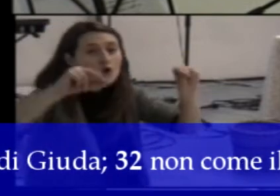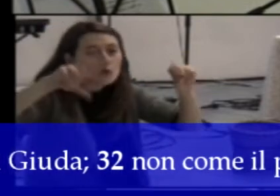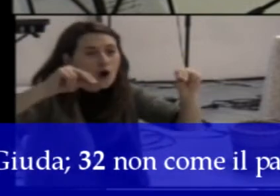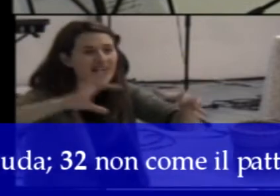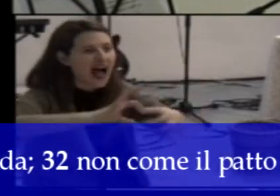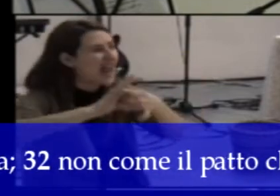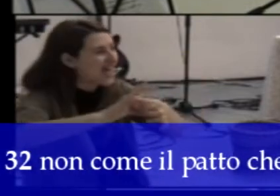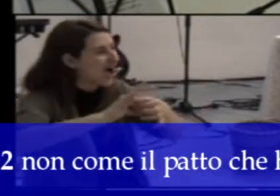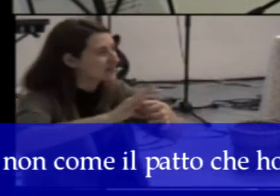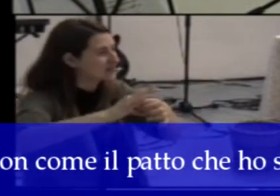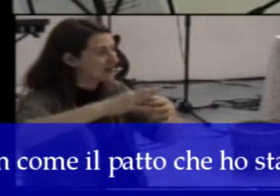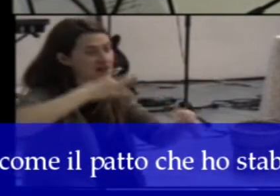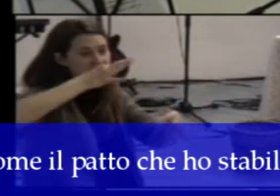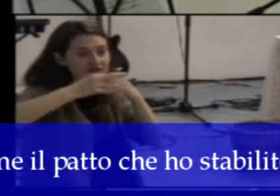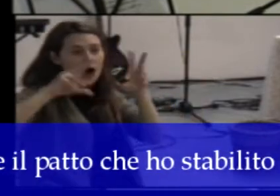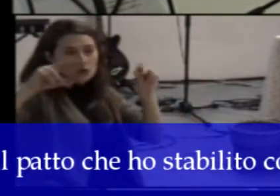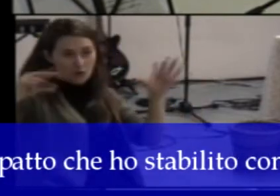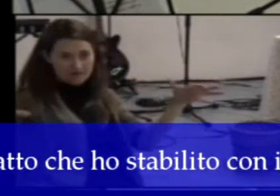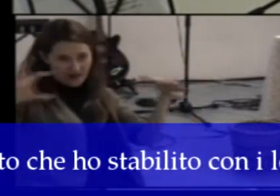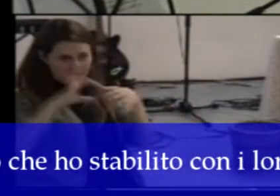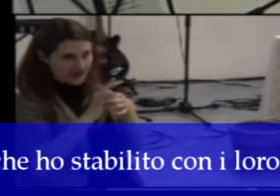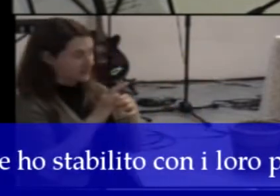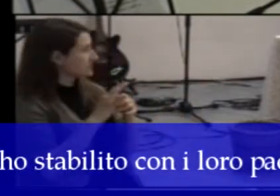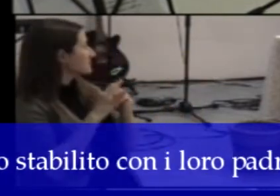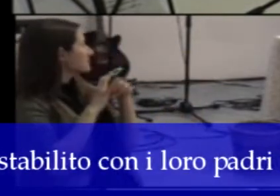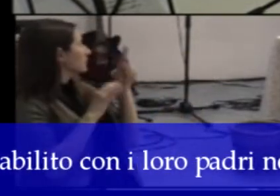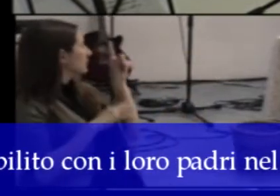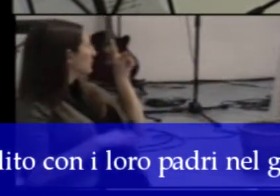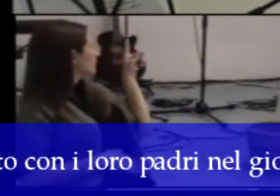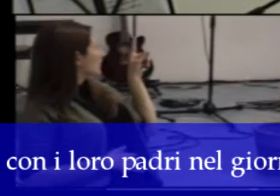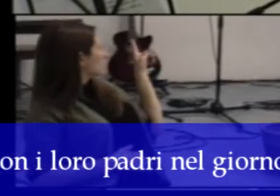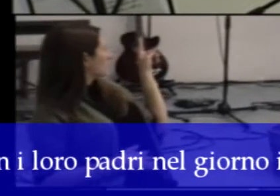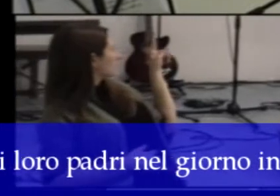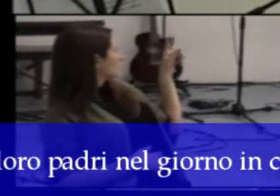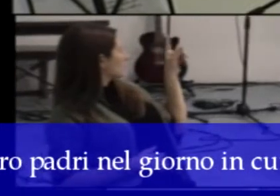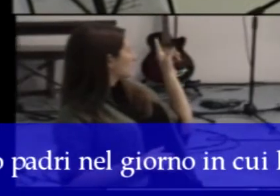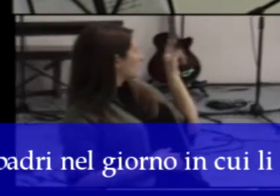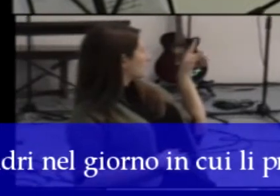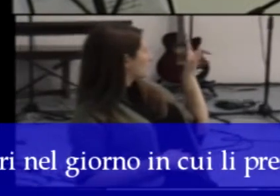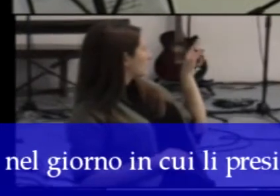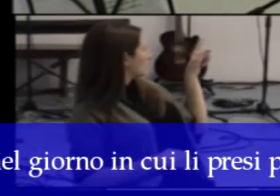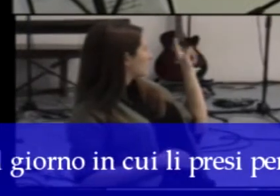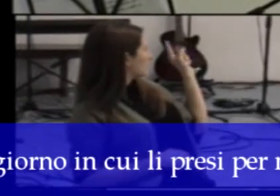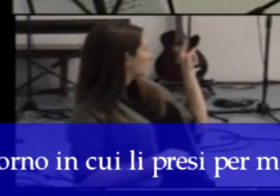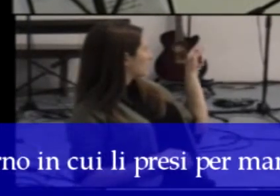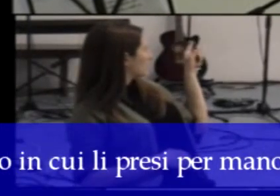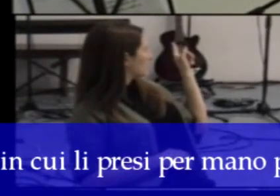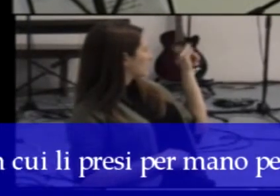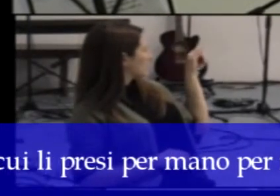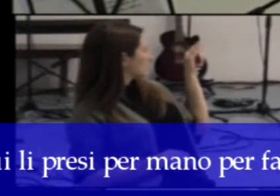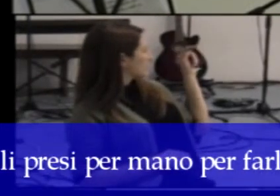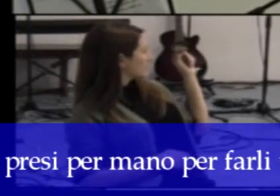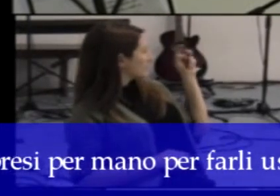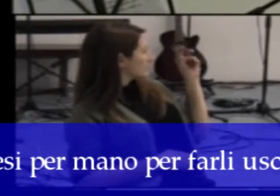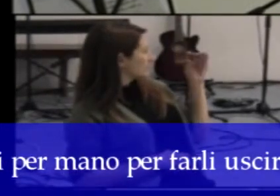concluderò un'alleanza nuova, non come l'alleanza che ho conclusa con i loro padri, quando li presi per mano per farli uscire dal